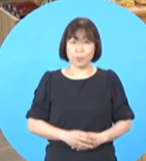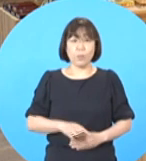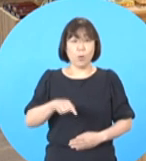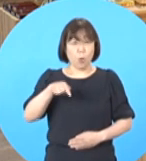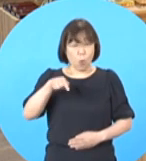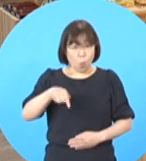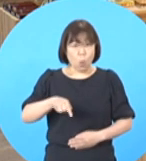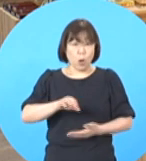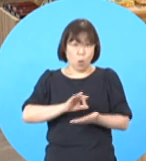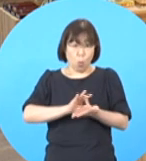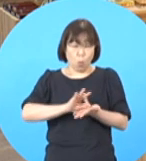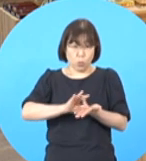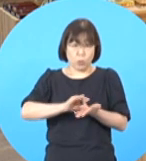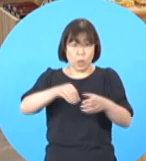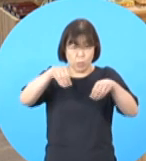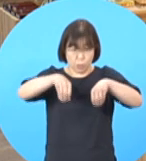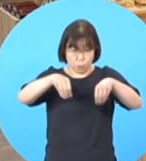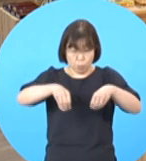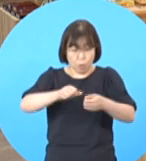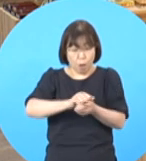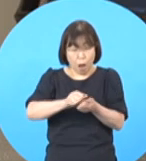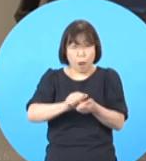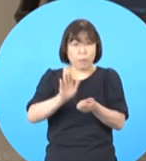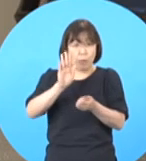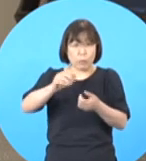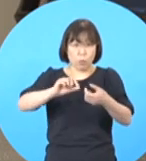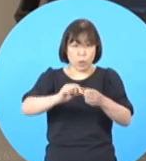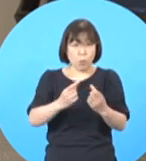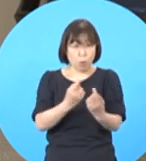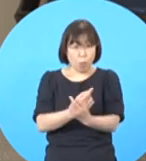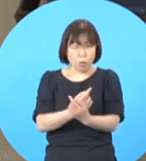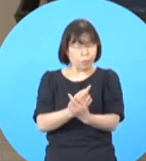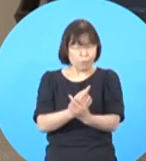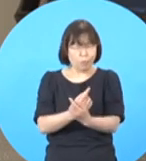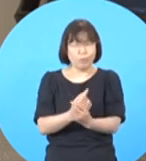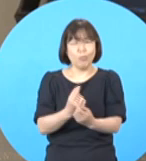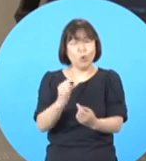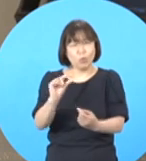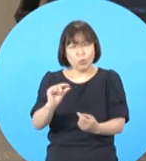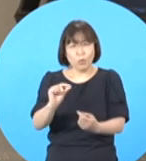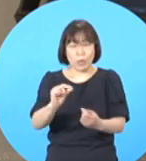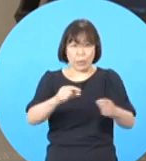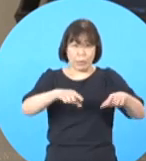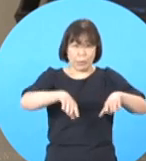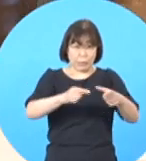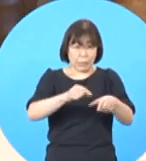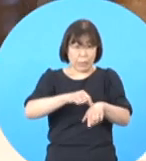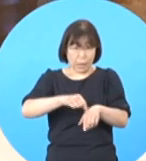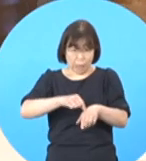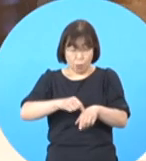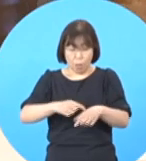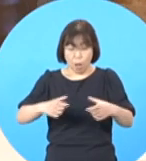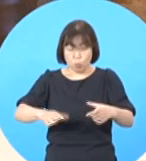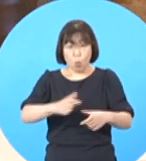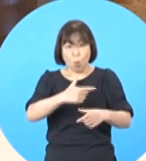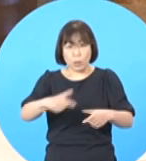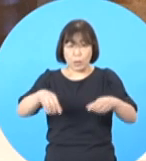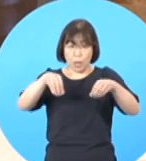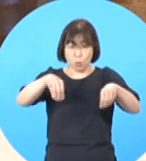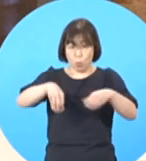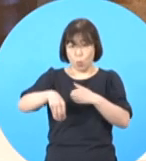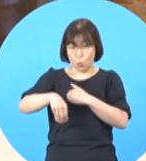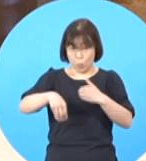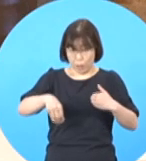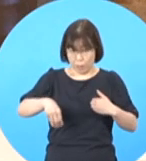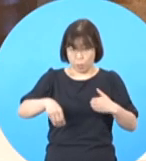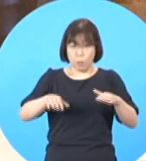この阿波藍で染めると洗っても色落ちしにくく、木や皮、陶器なども染められます。最近